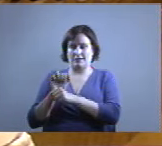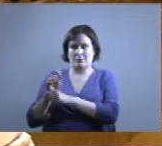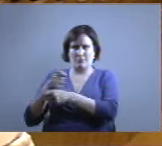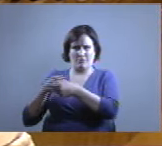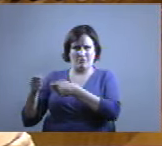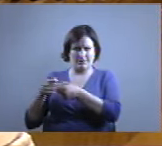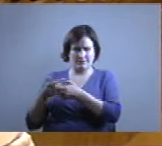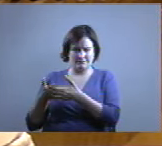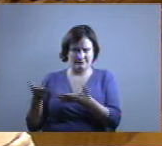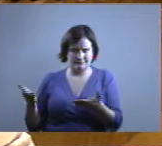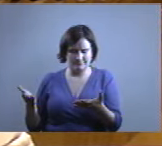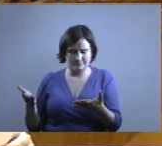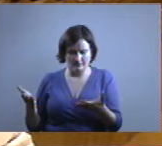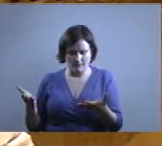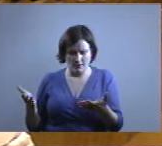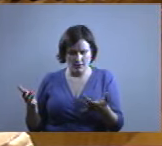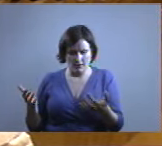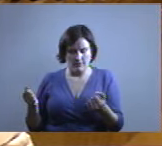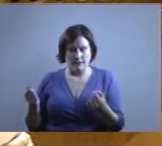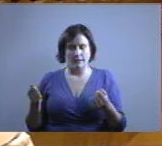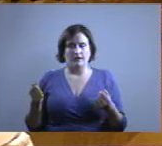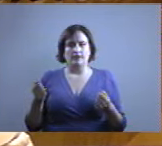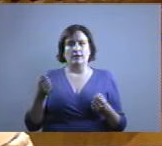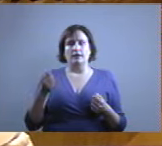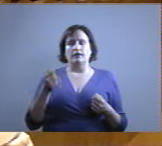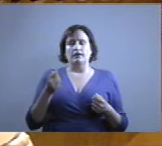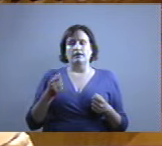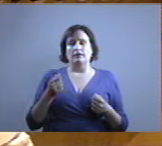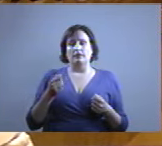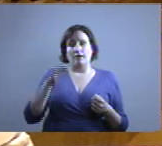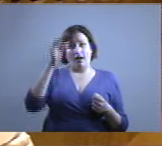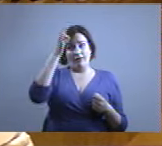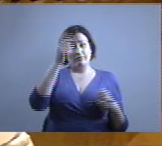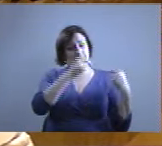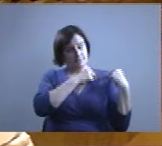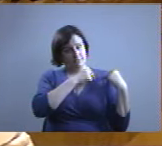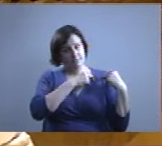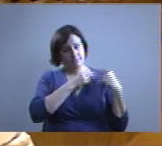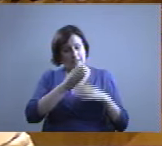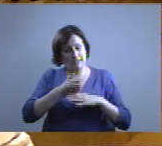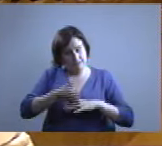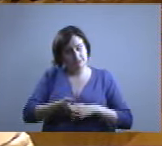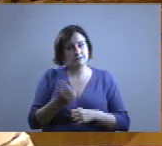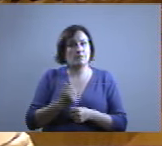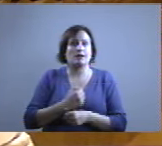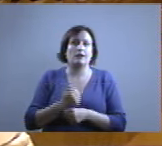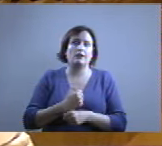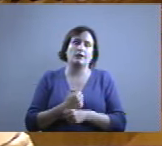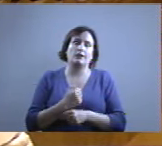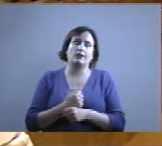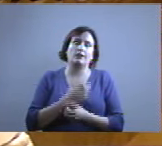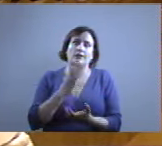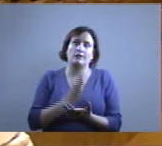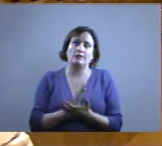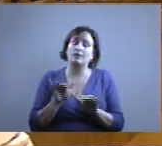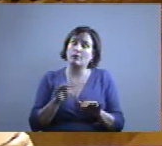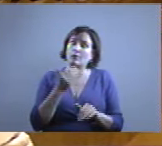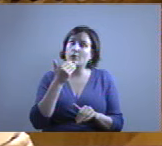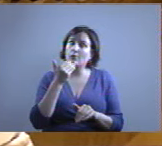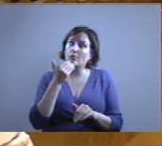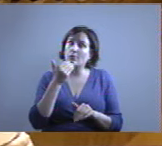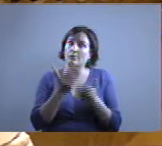werk om te verseker dat almal wat die skool, college of universiteit verlaat met dieselfde standaard van